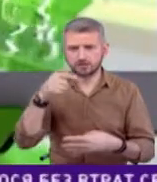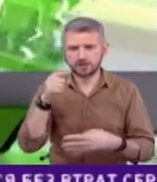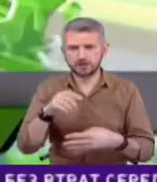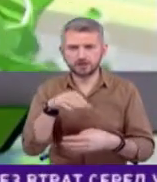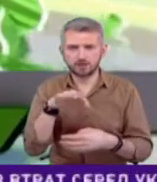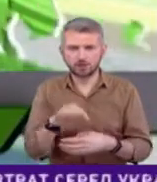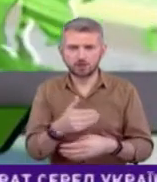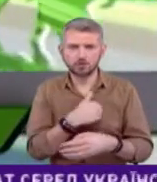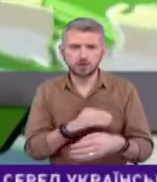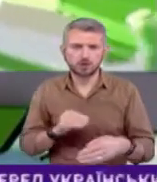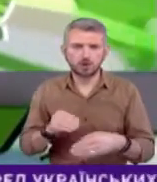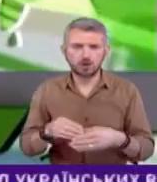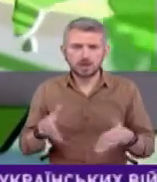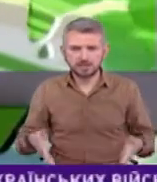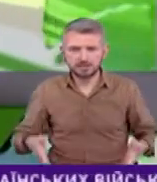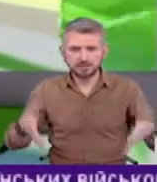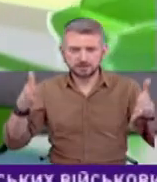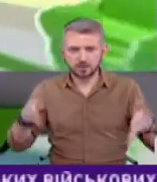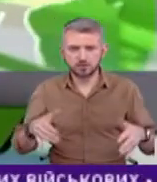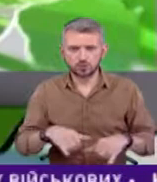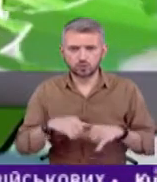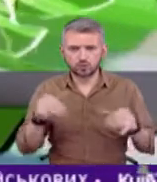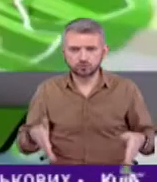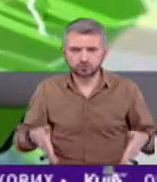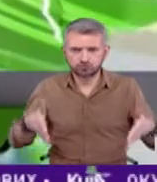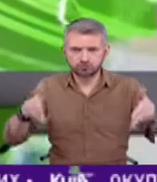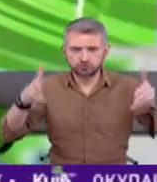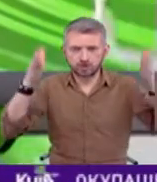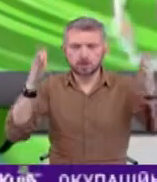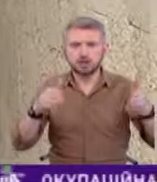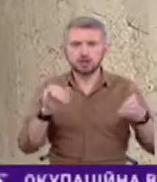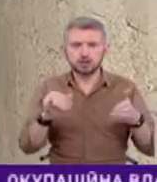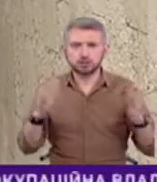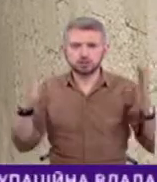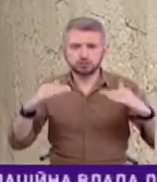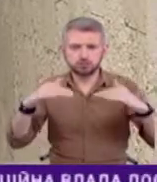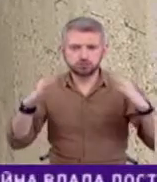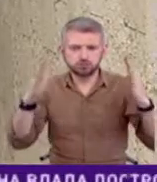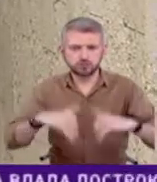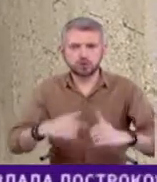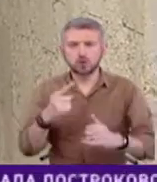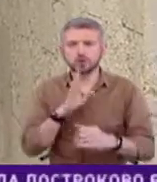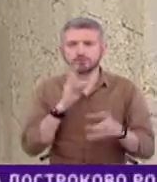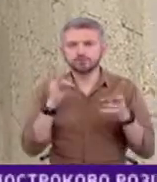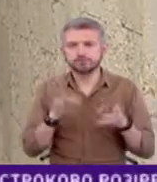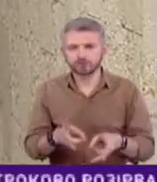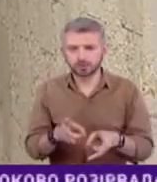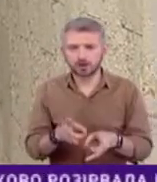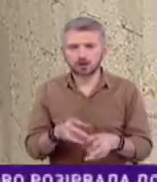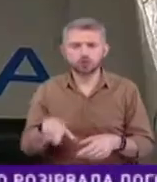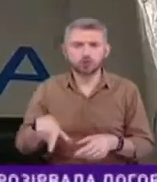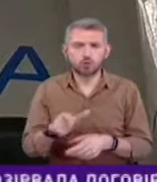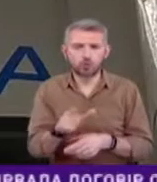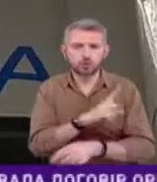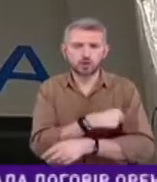Нарастили стіни, перекрили плитами перекриття, і частина цих плит упала. О одна з потерпілих дорогою до лікарні у кареті